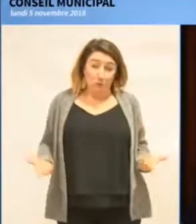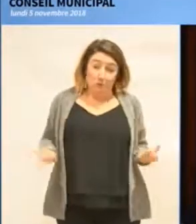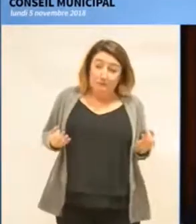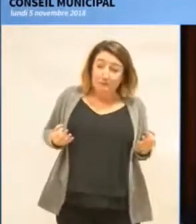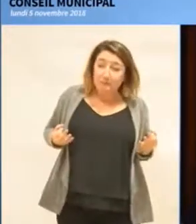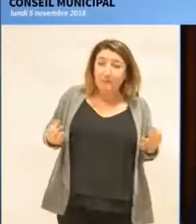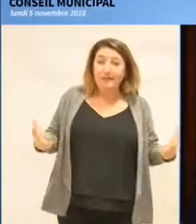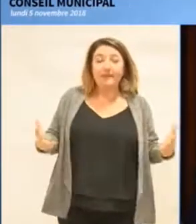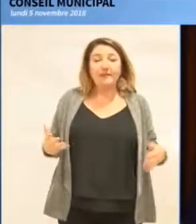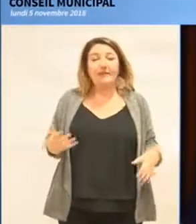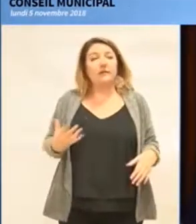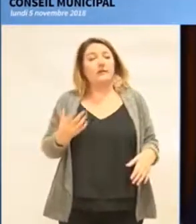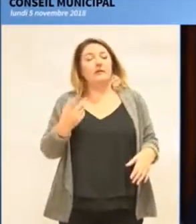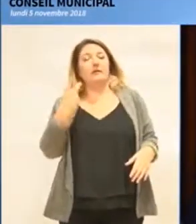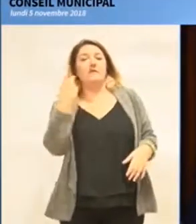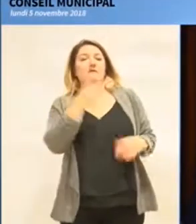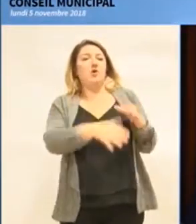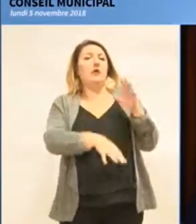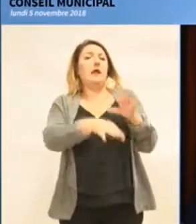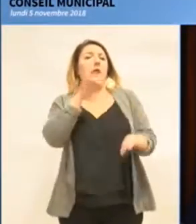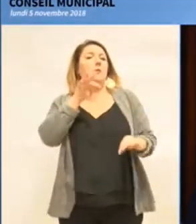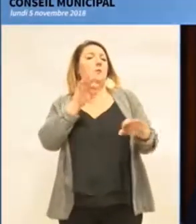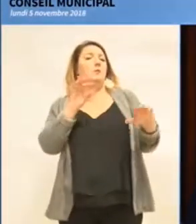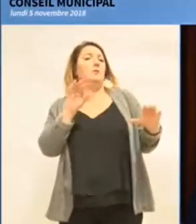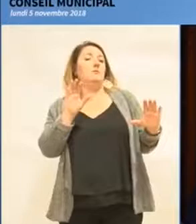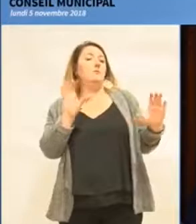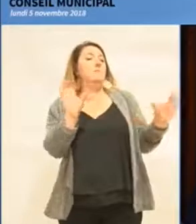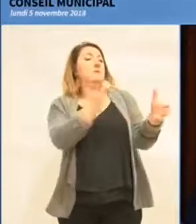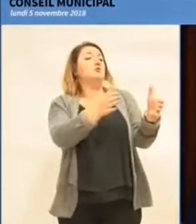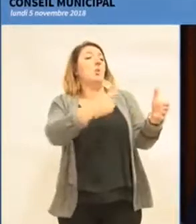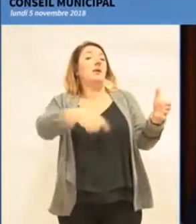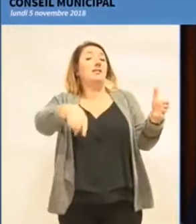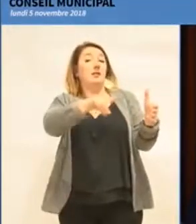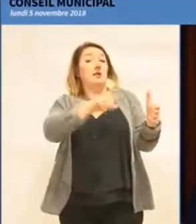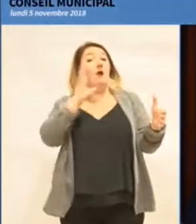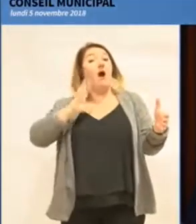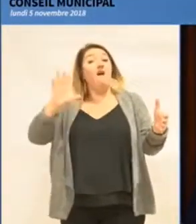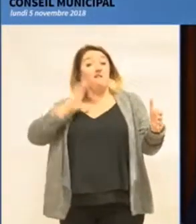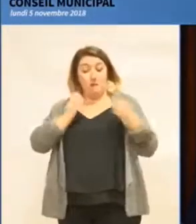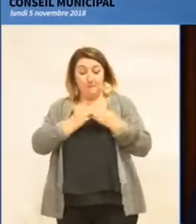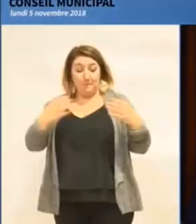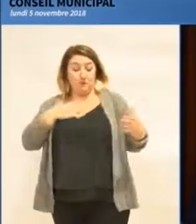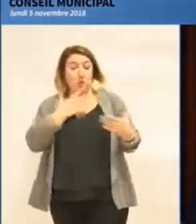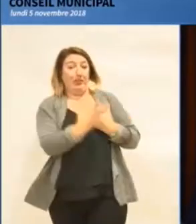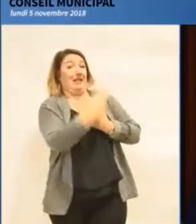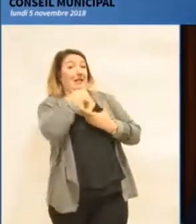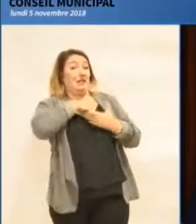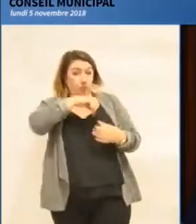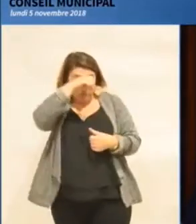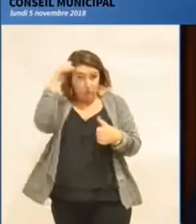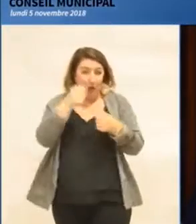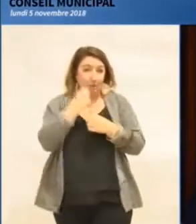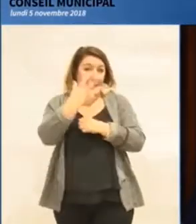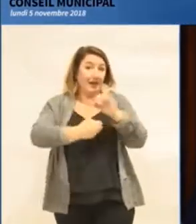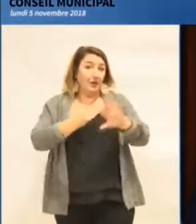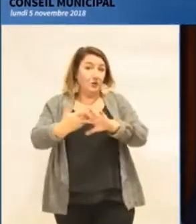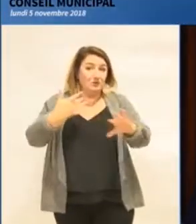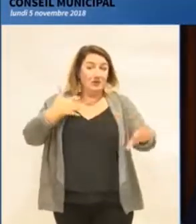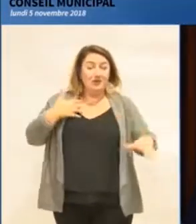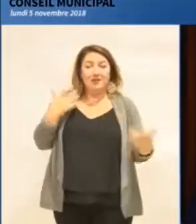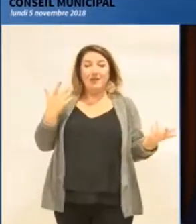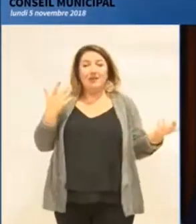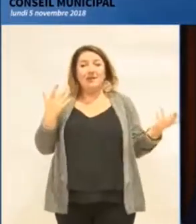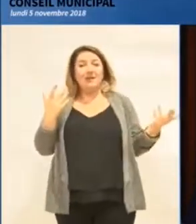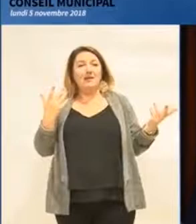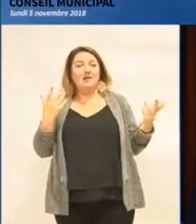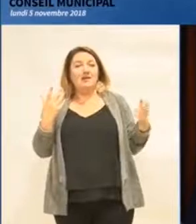une majorité commune à nous il y a quelques années, je m'en souviens encore très bien, revenaient avec des étoiles plein les